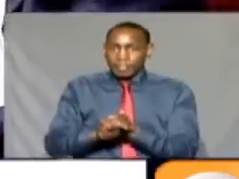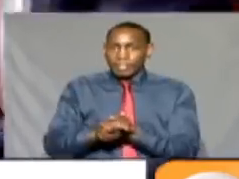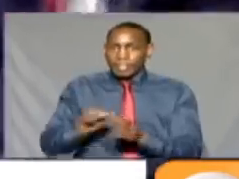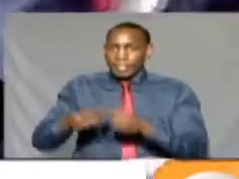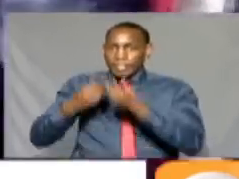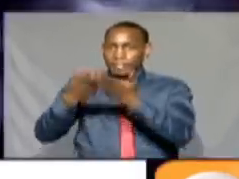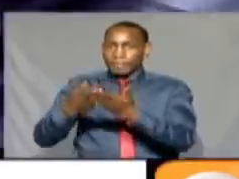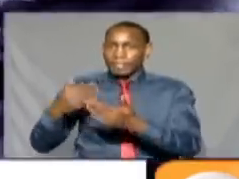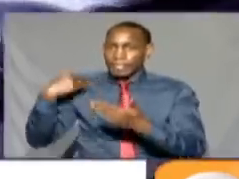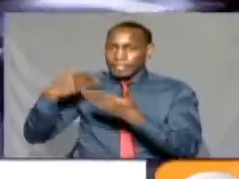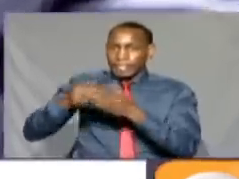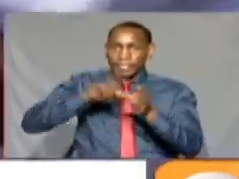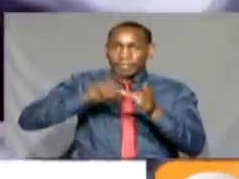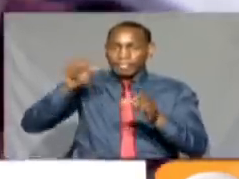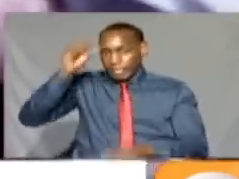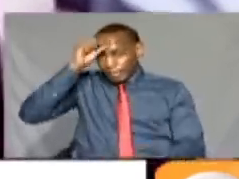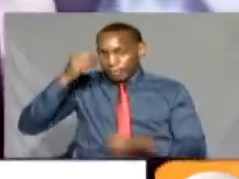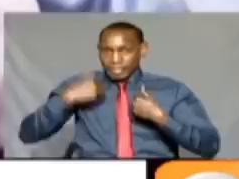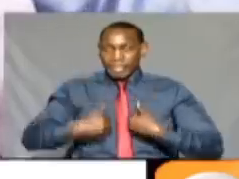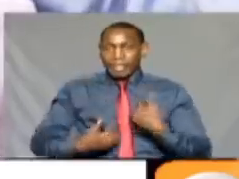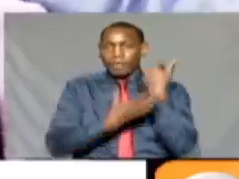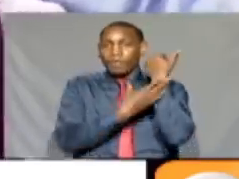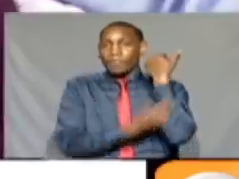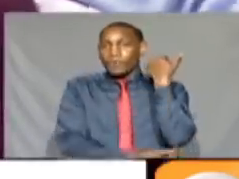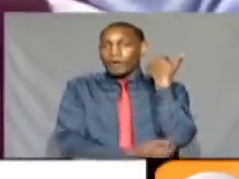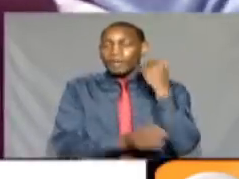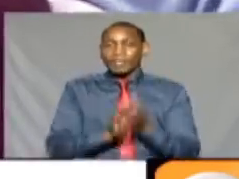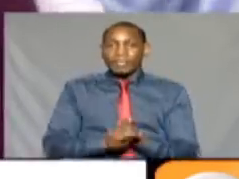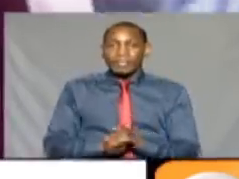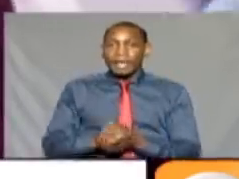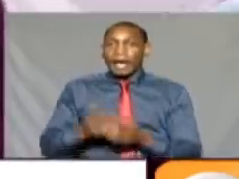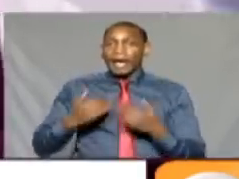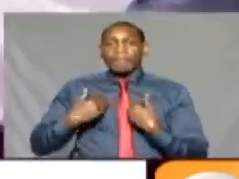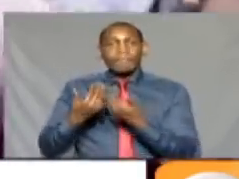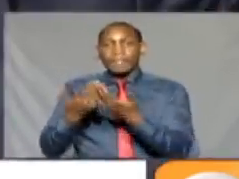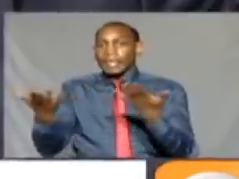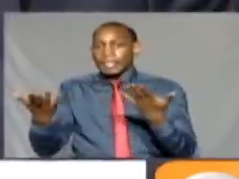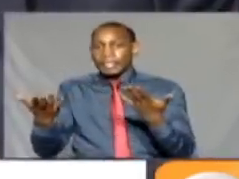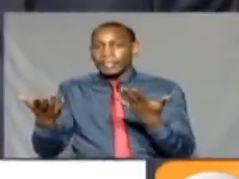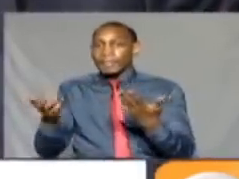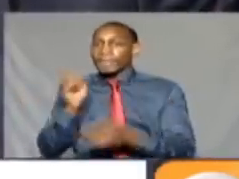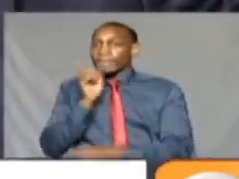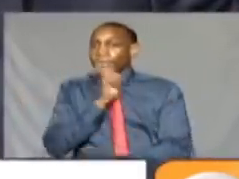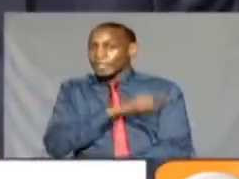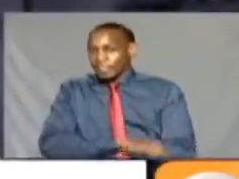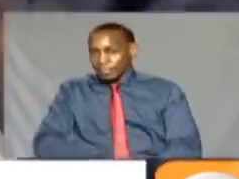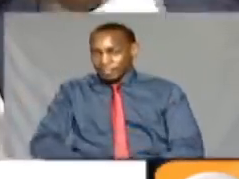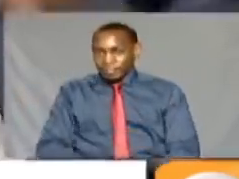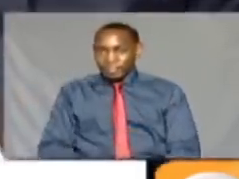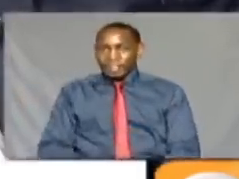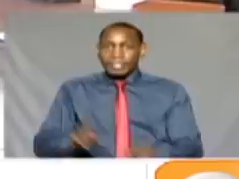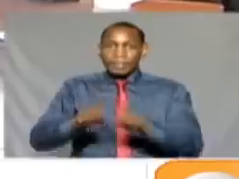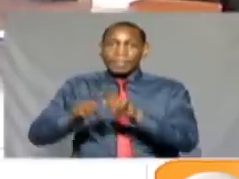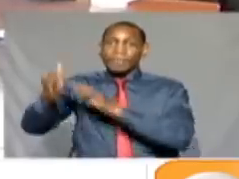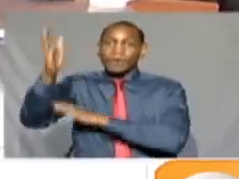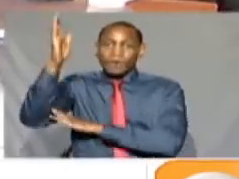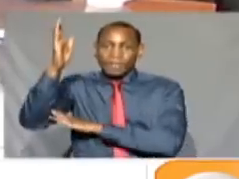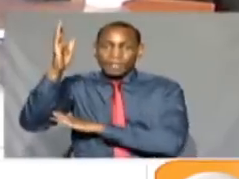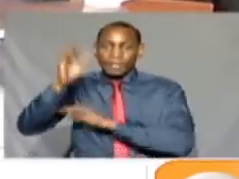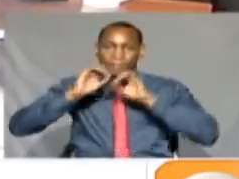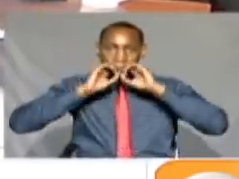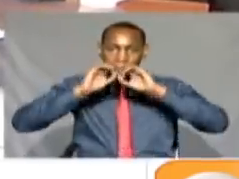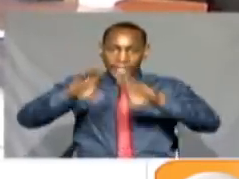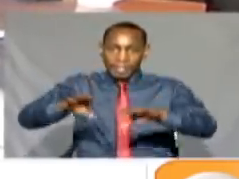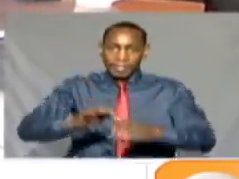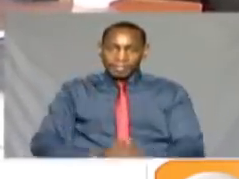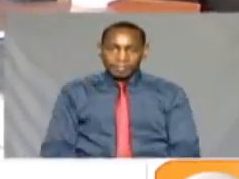nitoke kwa serikali nimekaugiwa. Uona kitu, tunamalizia hiyo. Na Mungu,